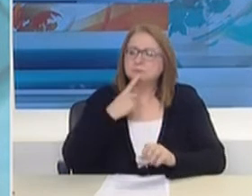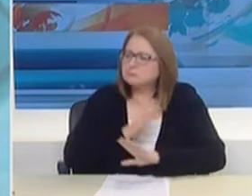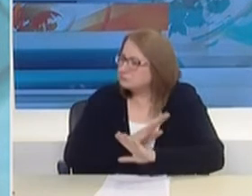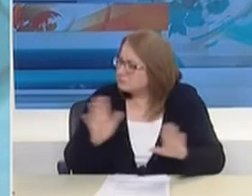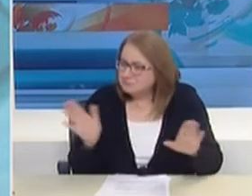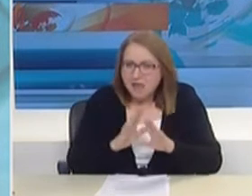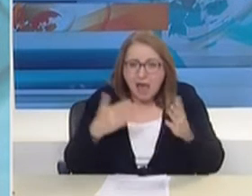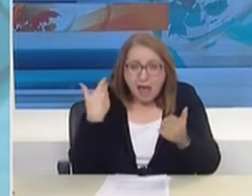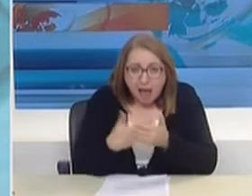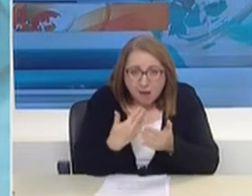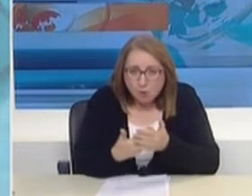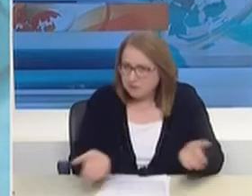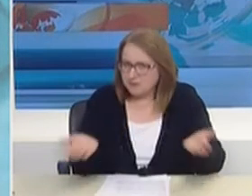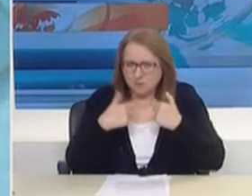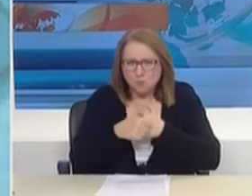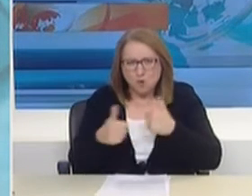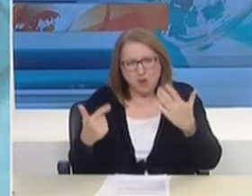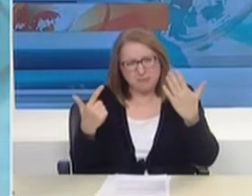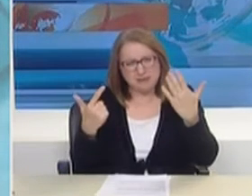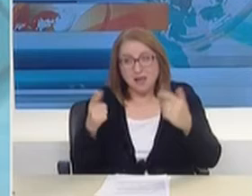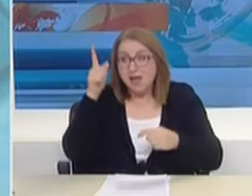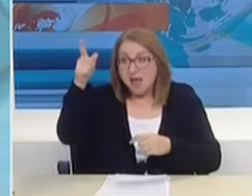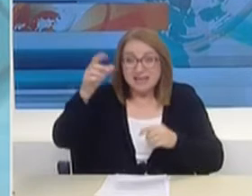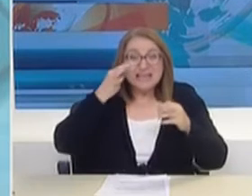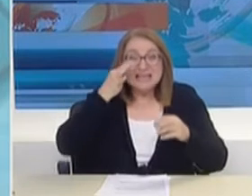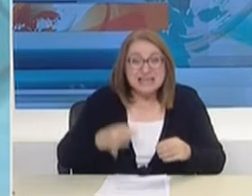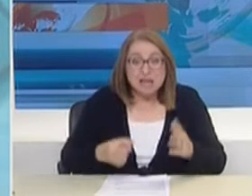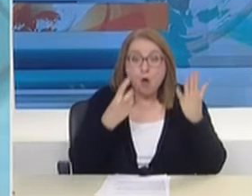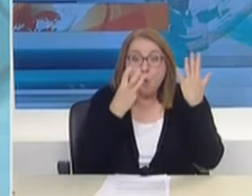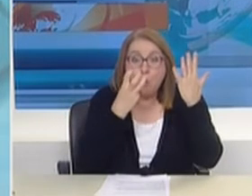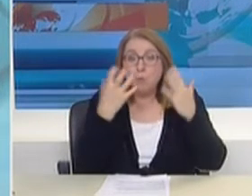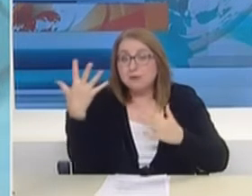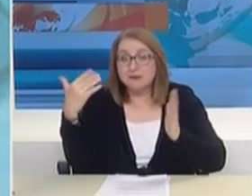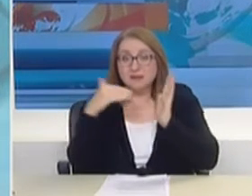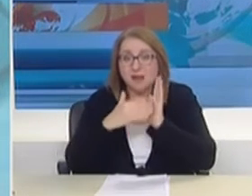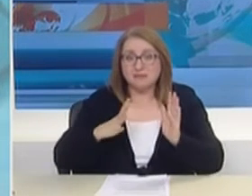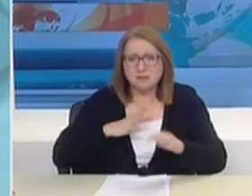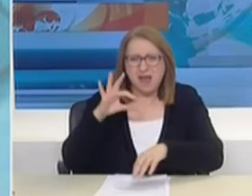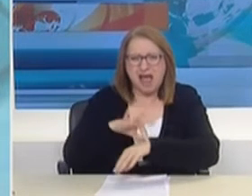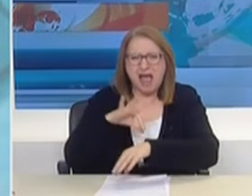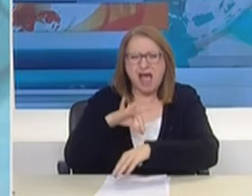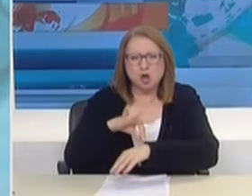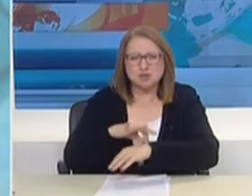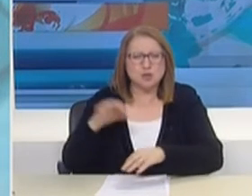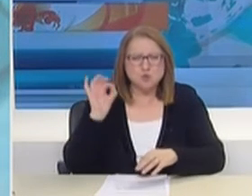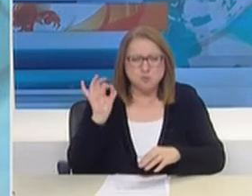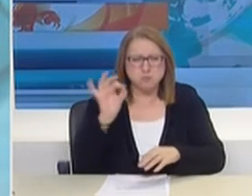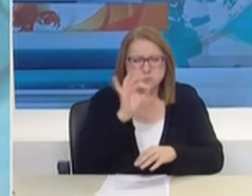εδώ. Στην Κίνα αρρώστησαν 85.000 κόσμος. Mm-hmm. Αυτή η συγκεκριμένη